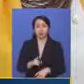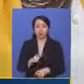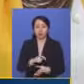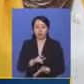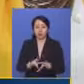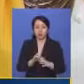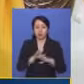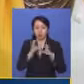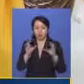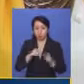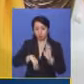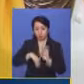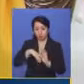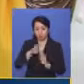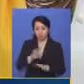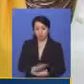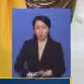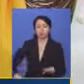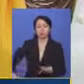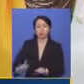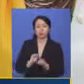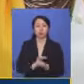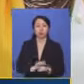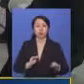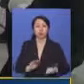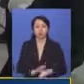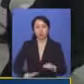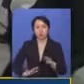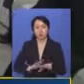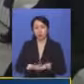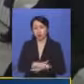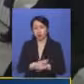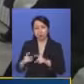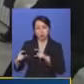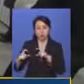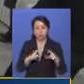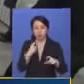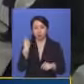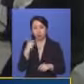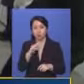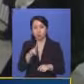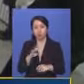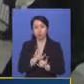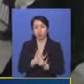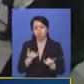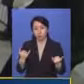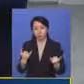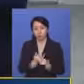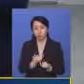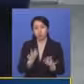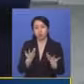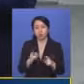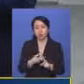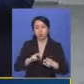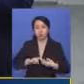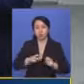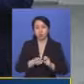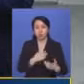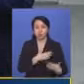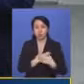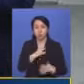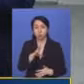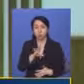горожане озабочены благоустройством дворов, детских площадок, общественного транспорта и качеством коммунальных услуг. Для решения проблем активисты